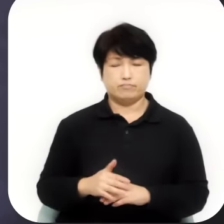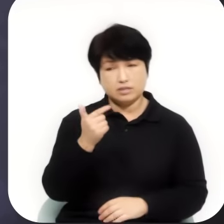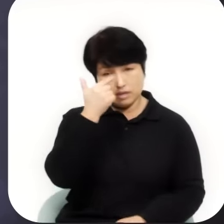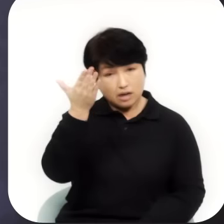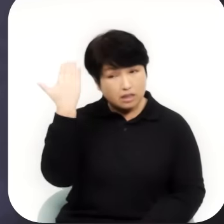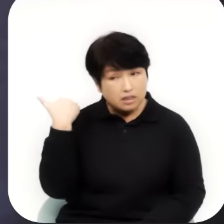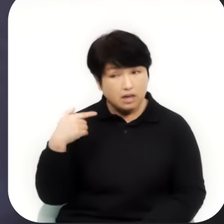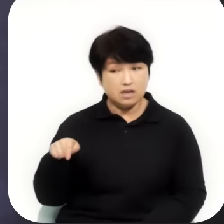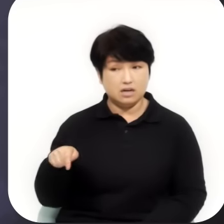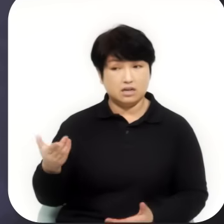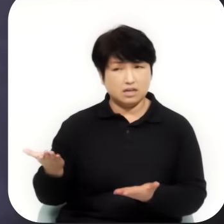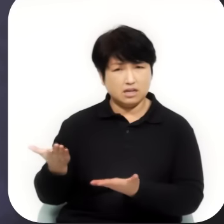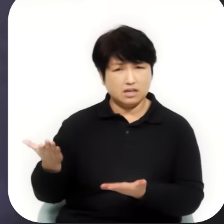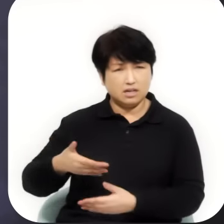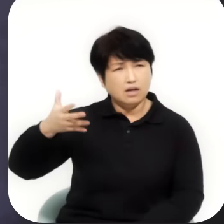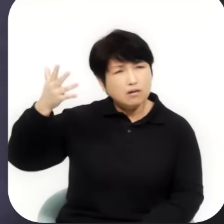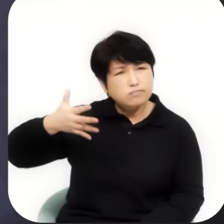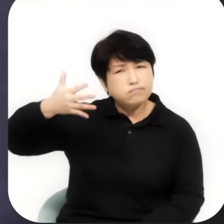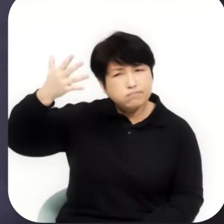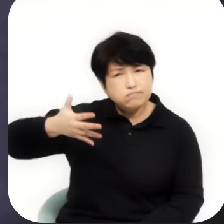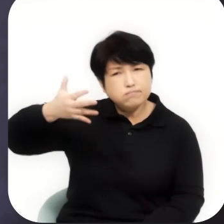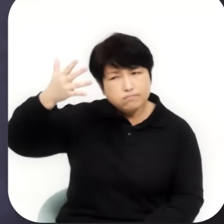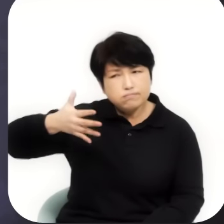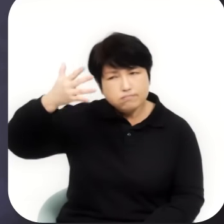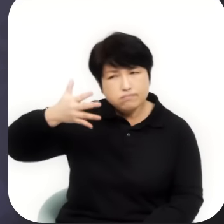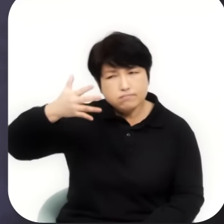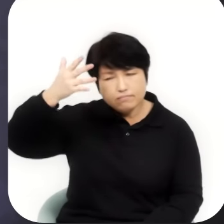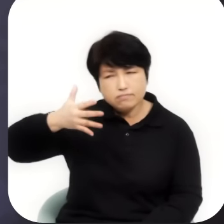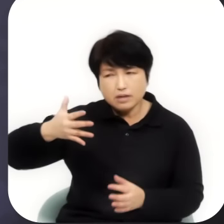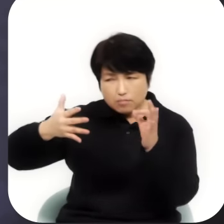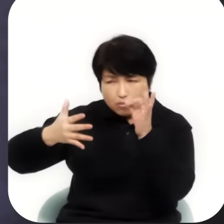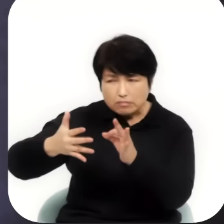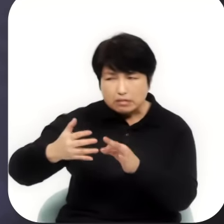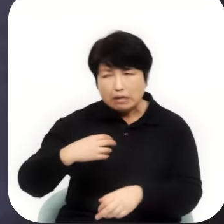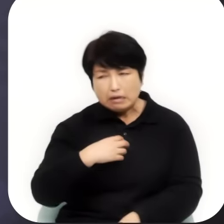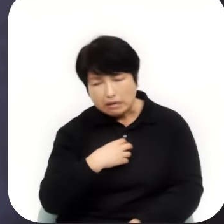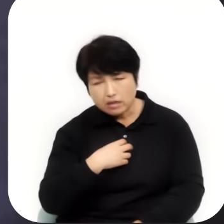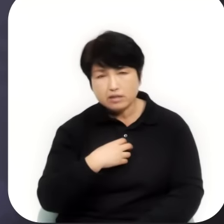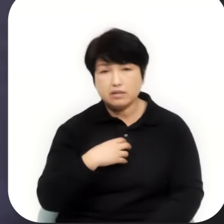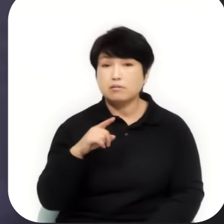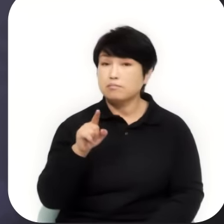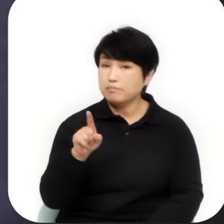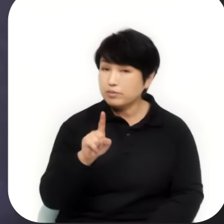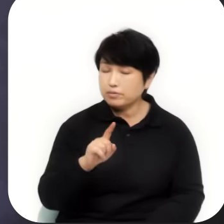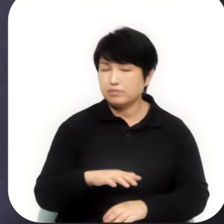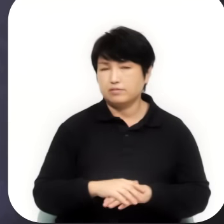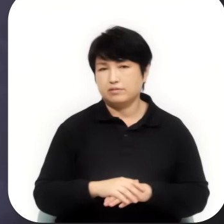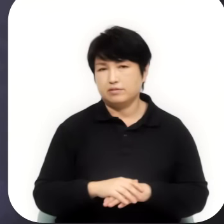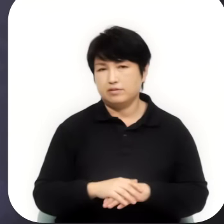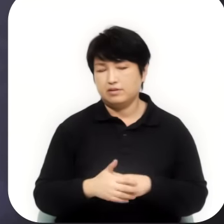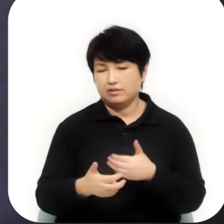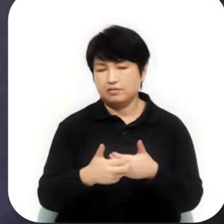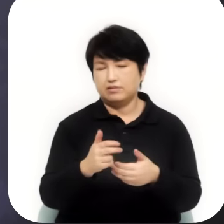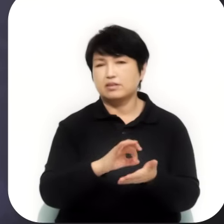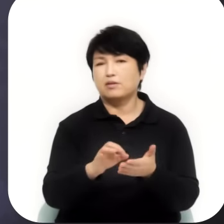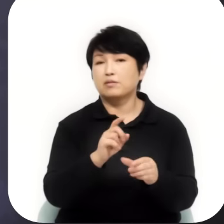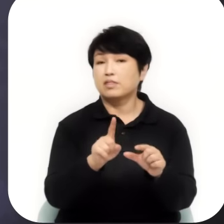옛날에 일어났던 일을 기억하면서 괴로워하는 거를 우리는 이제 의학적으로 트라우마라